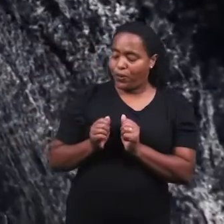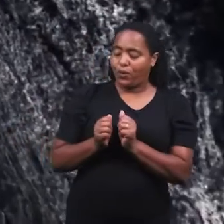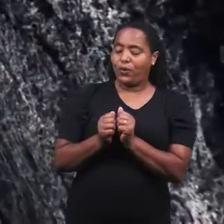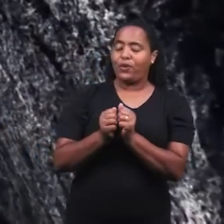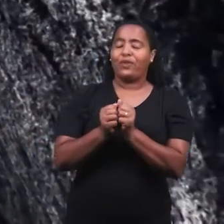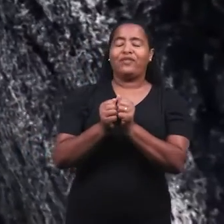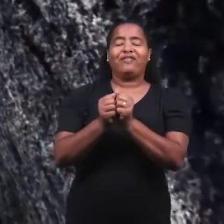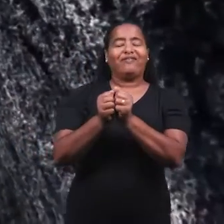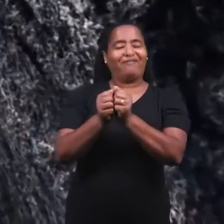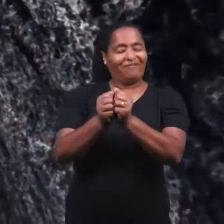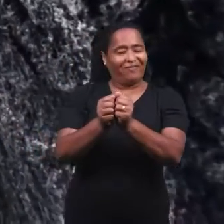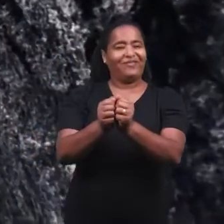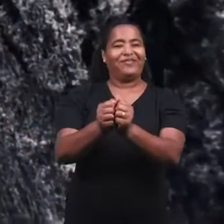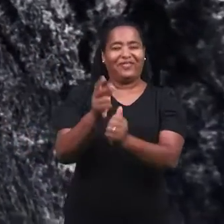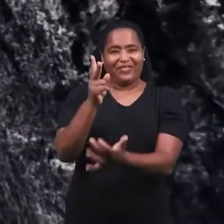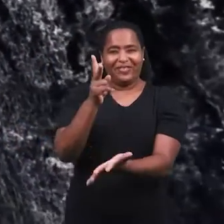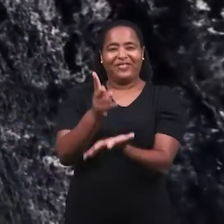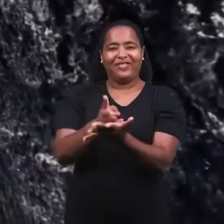вездесущий,